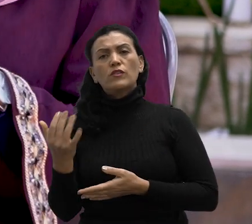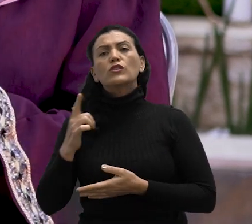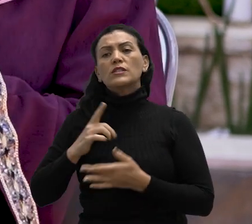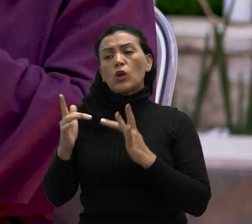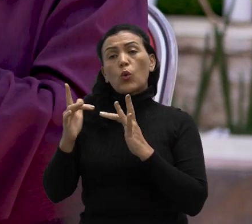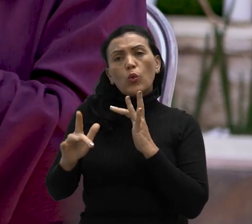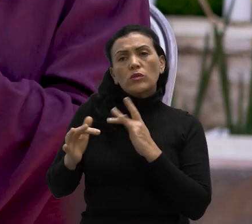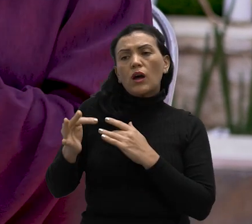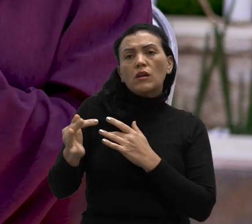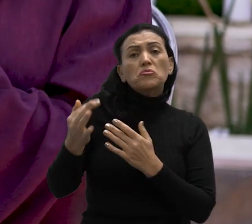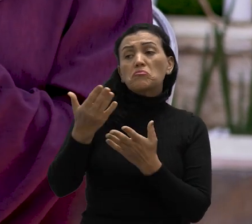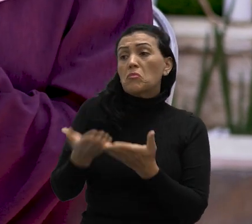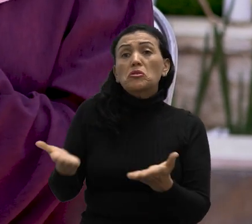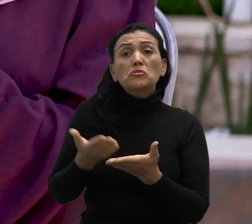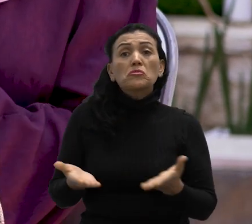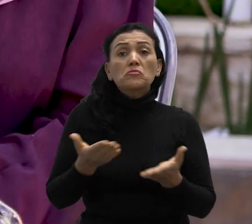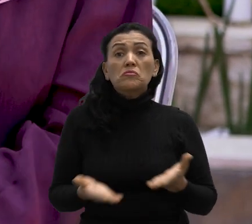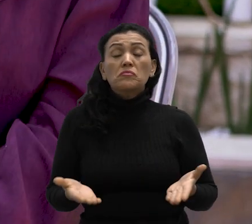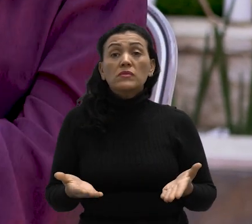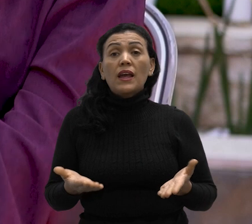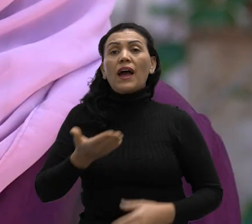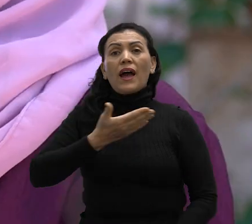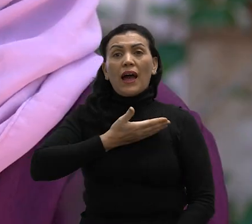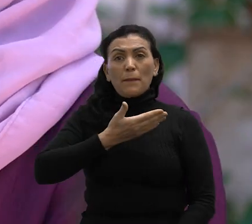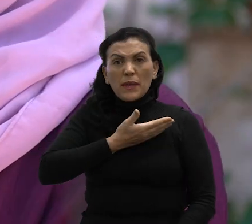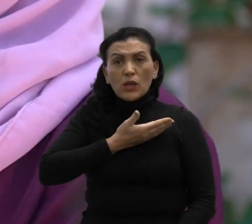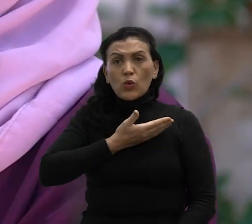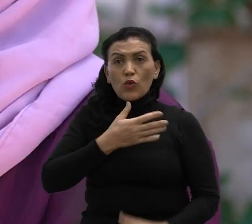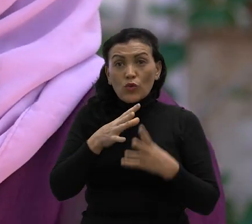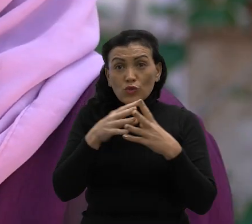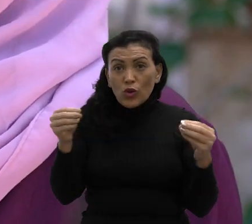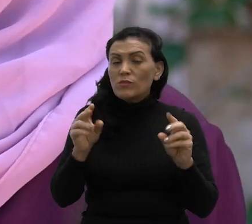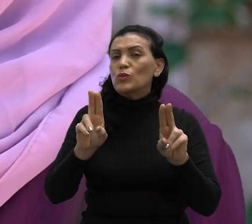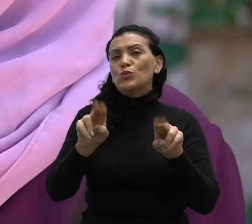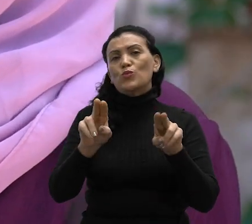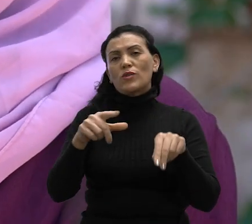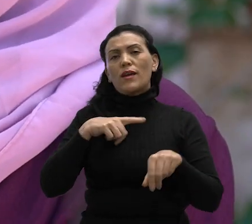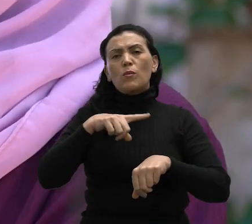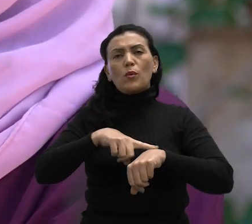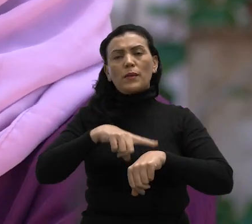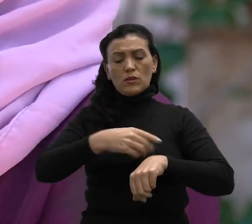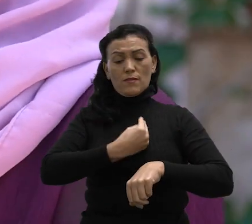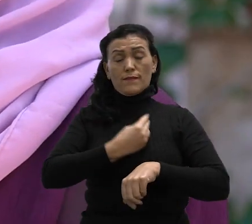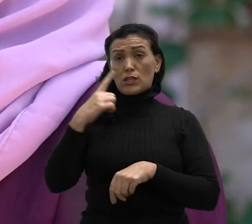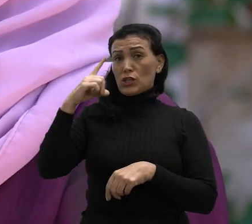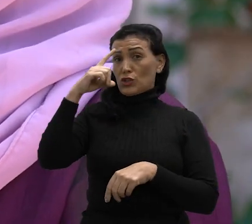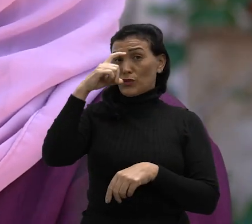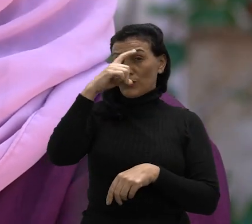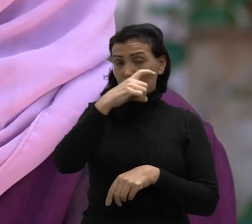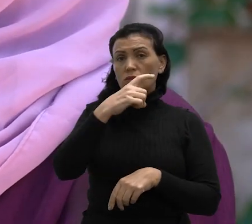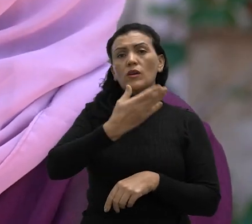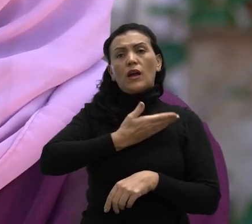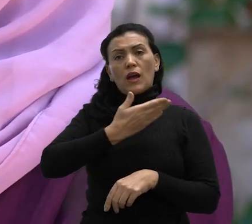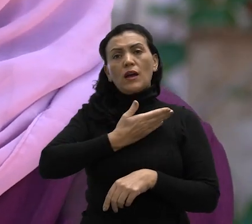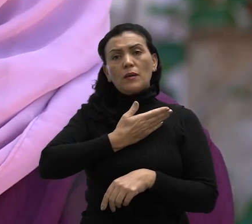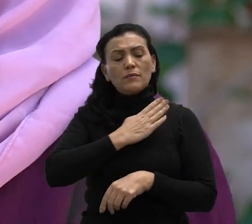خلصت المدرسة وبتنتهي، الصحبات ما عمرهم بينتهوا. صحباتي في الجامعة أنا مريت في شدة كتير كتير، وقفوا معايا وسندوني